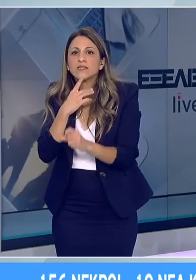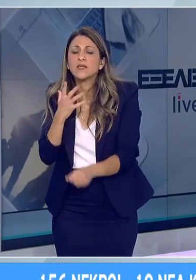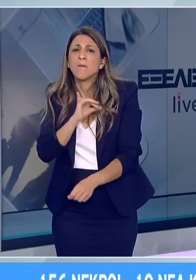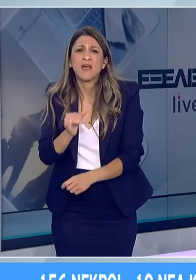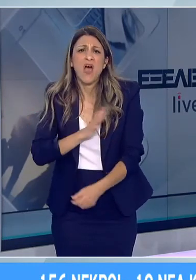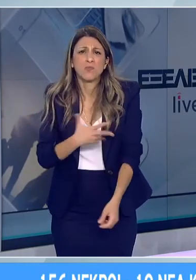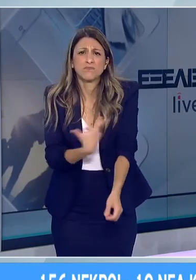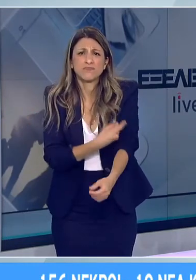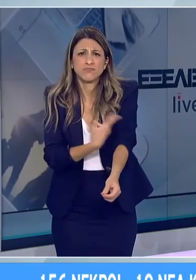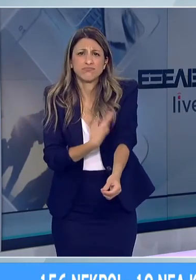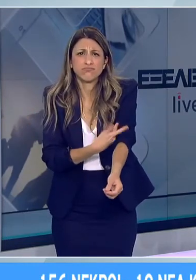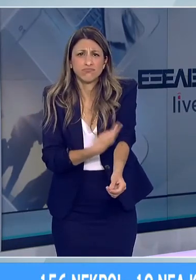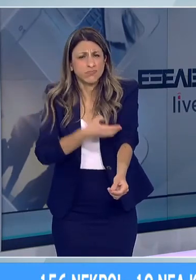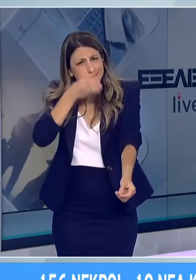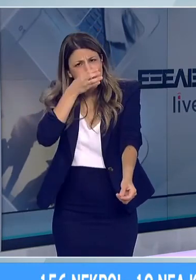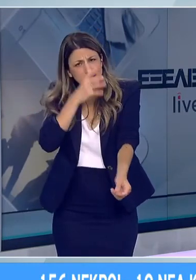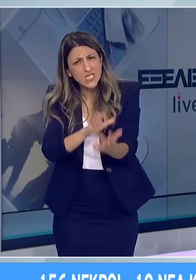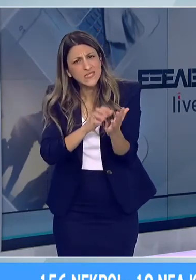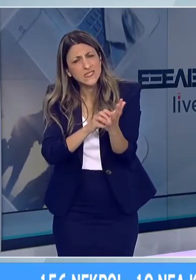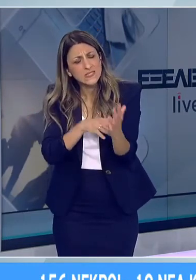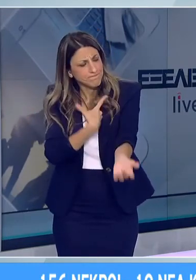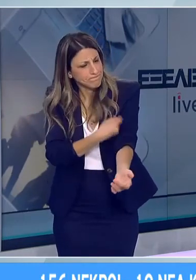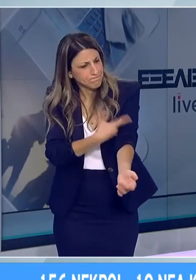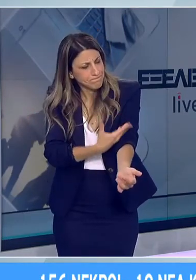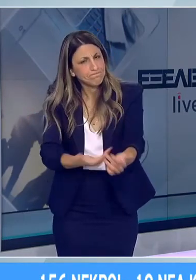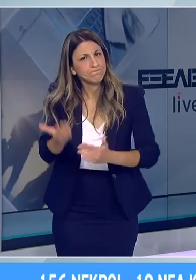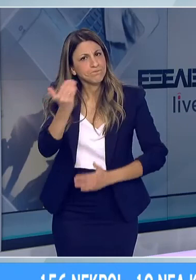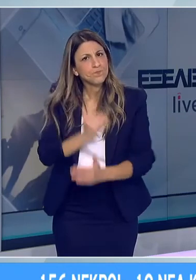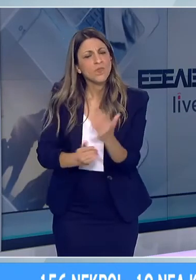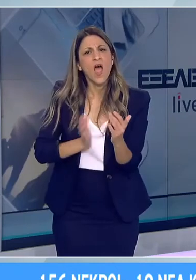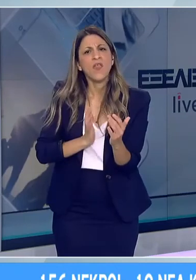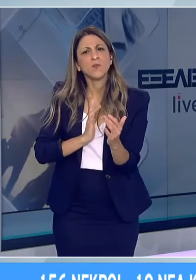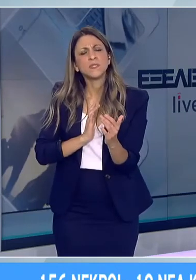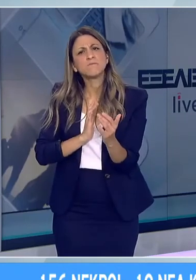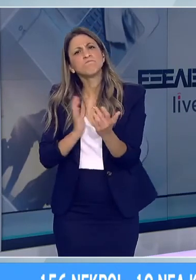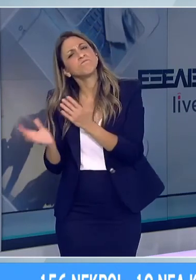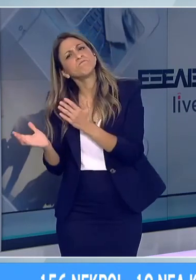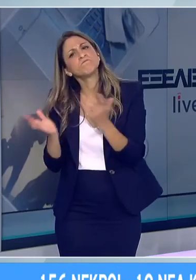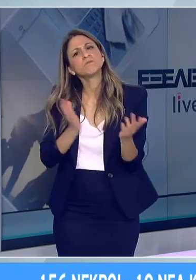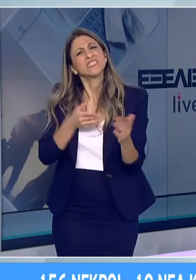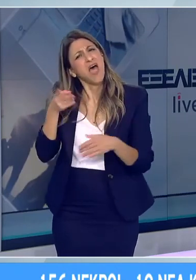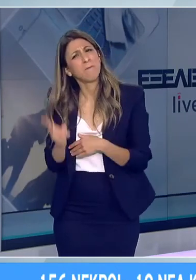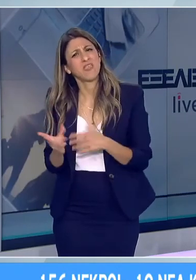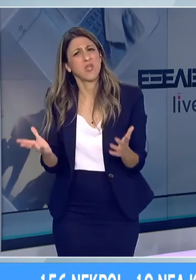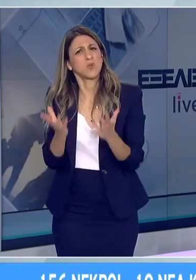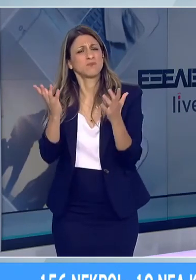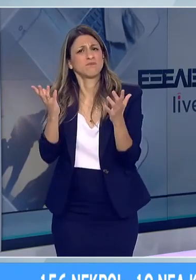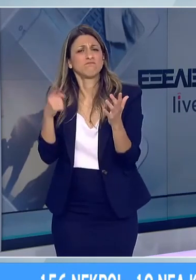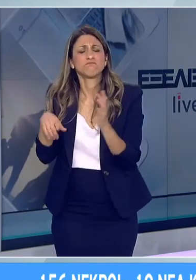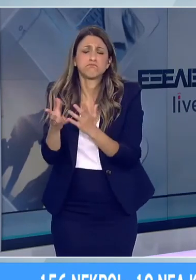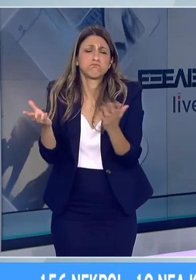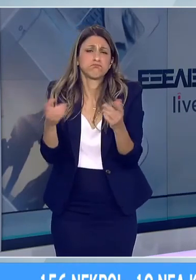ενδοφλέβεια χρήση ουσιών, αυτή την εξάρτηση, ανθρώπους οι οποίοι έχουν κάποιες συμπεριφορές οι οποίες έχουν λίγο παραπάνω κίνδυνο